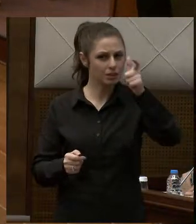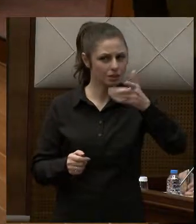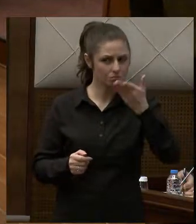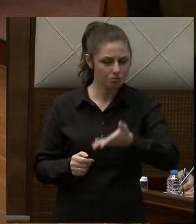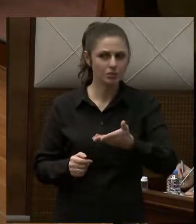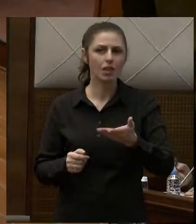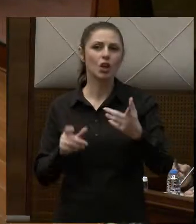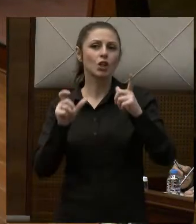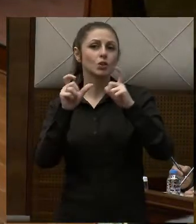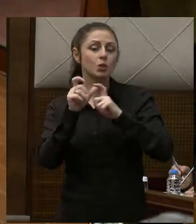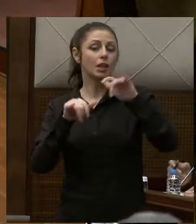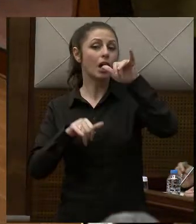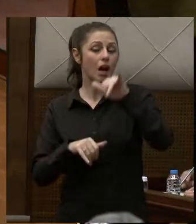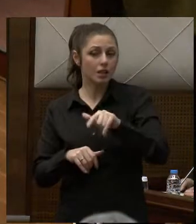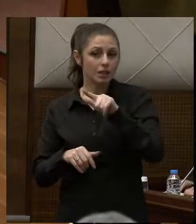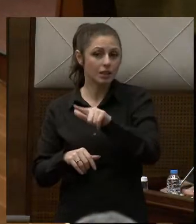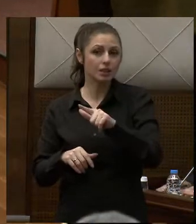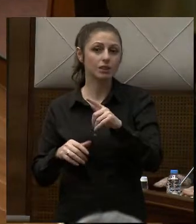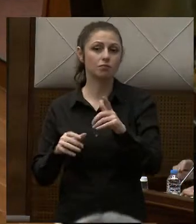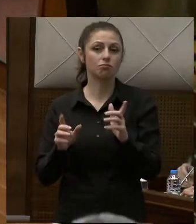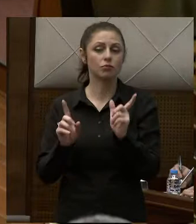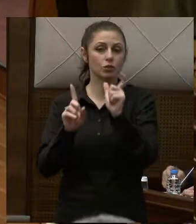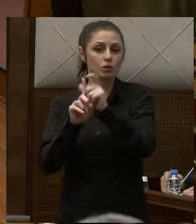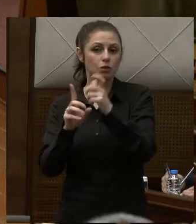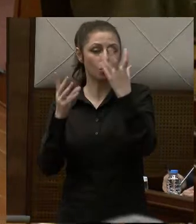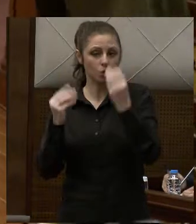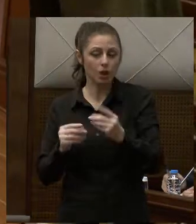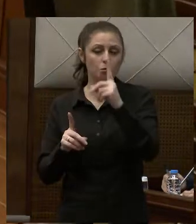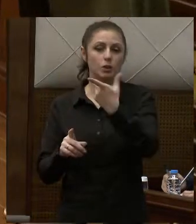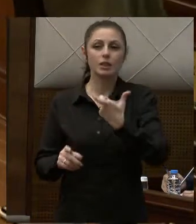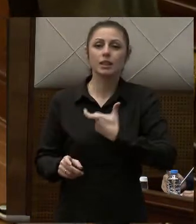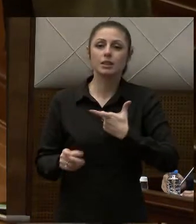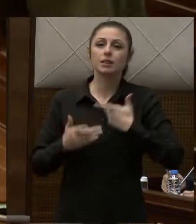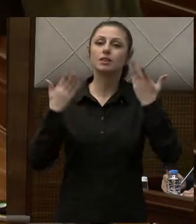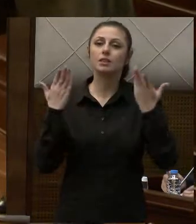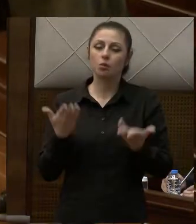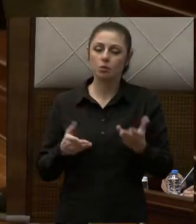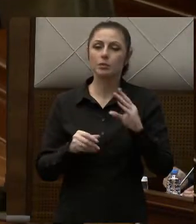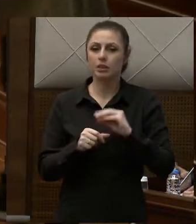altına alan 212 yasalı sayılı yasanın kabul edilmesiydi.